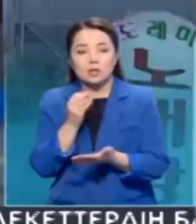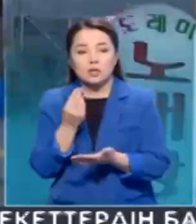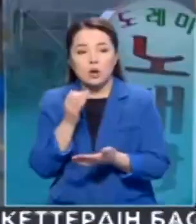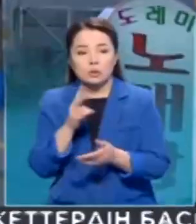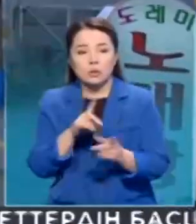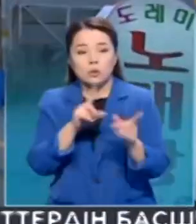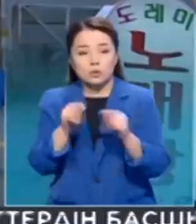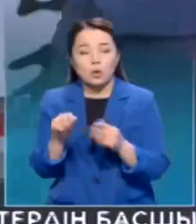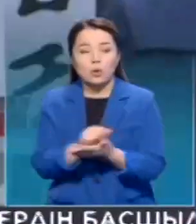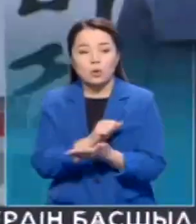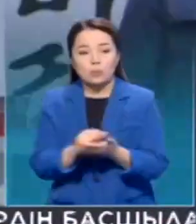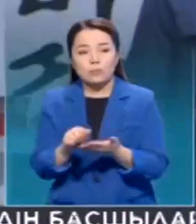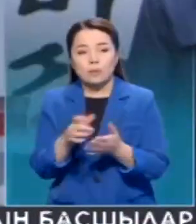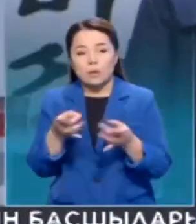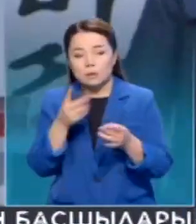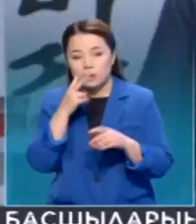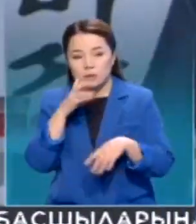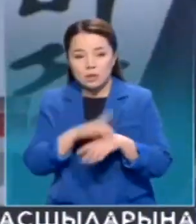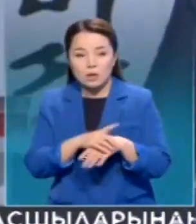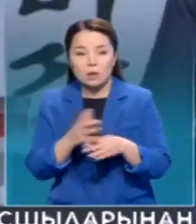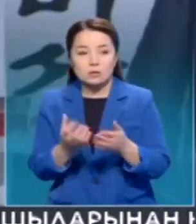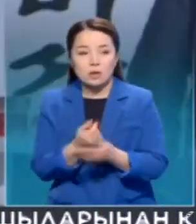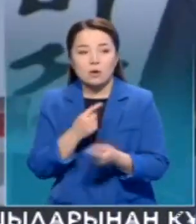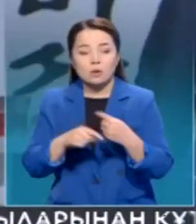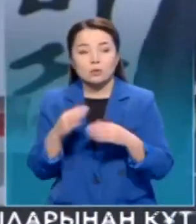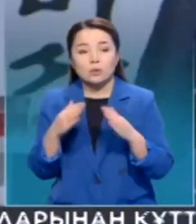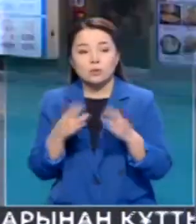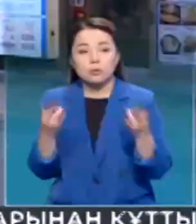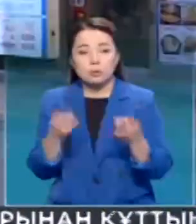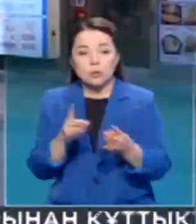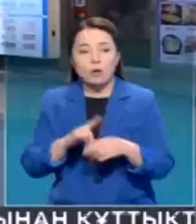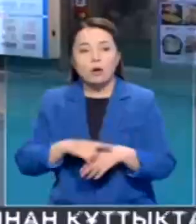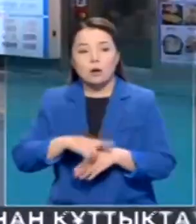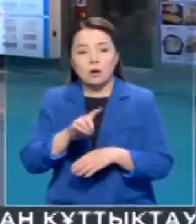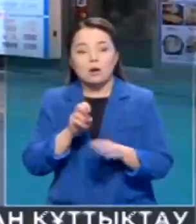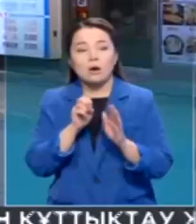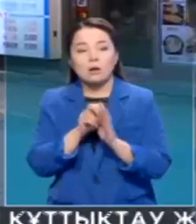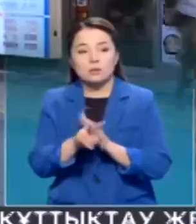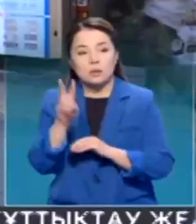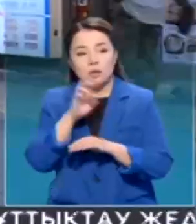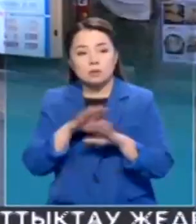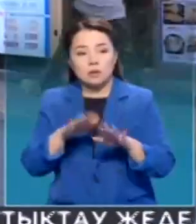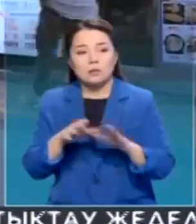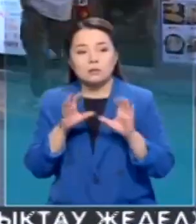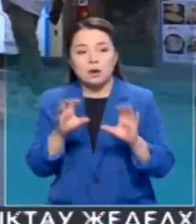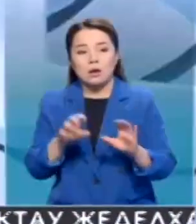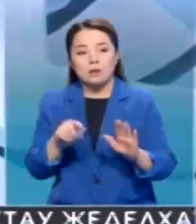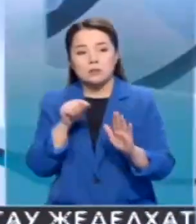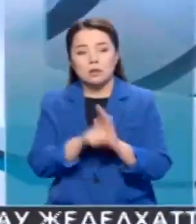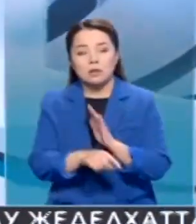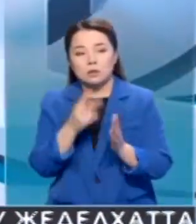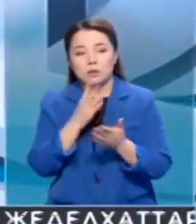Алайда құжатынан шикілік шыққандықтан кері қайтудың орнына әуежайдан қашып елге заңсыз кірген.